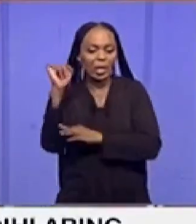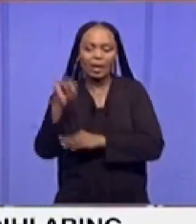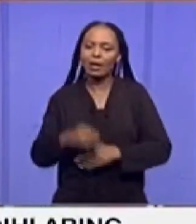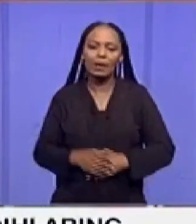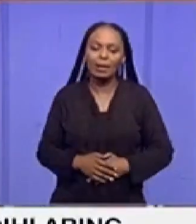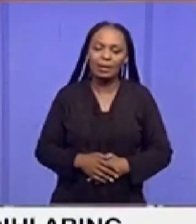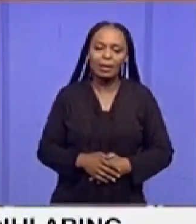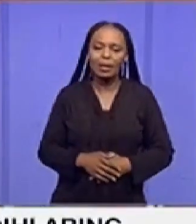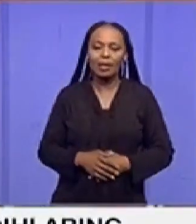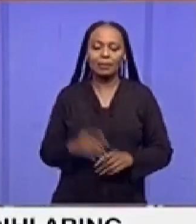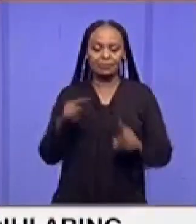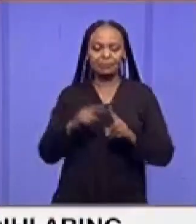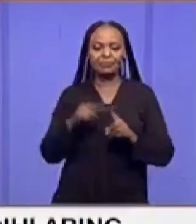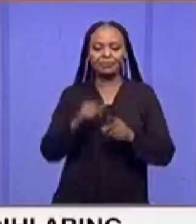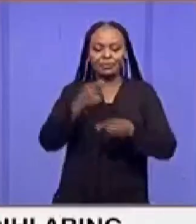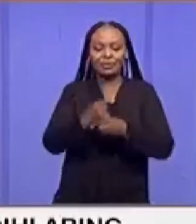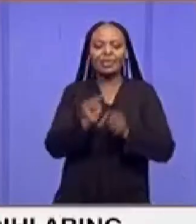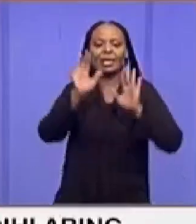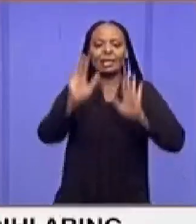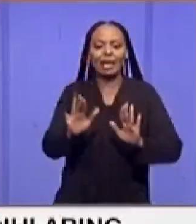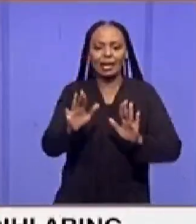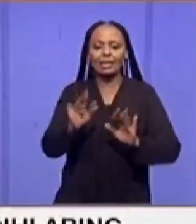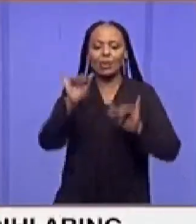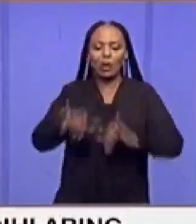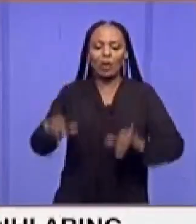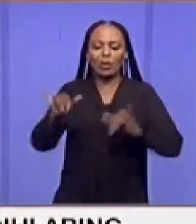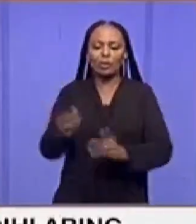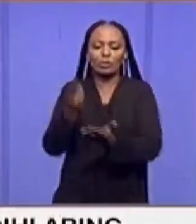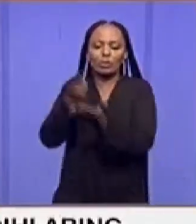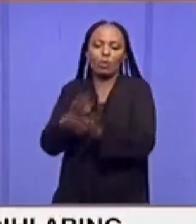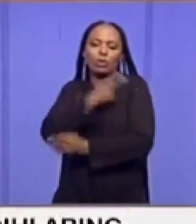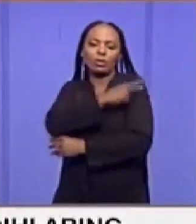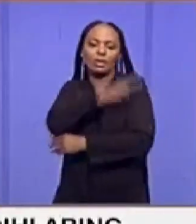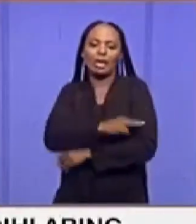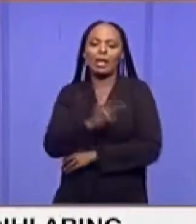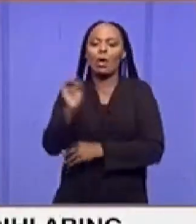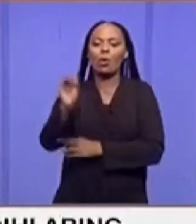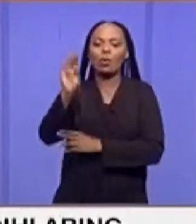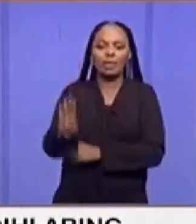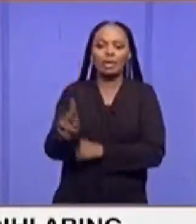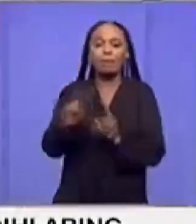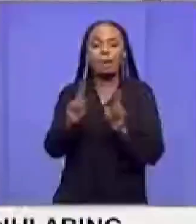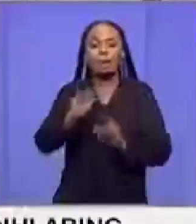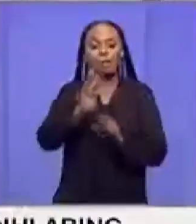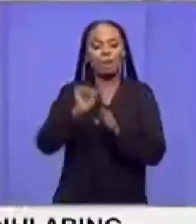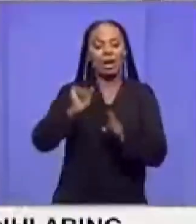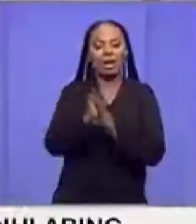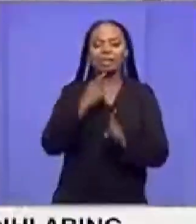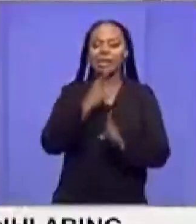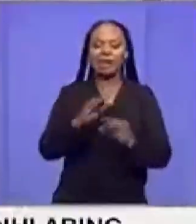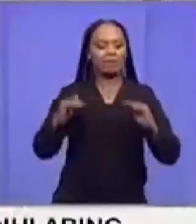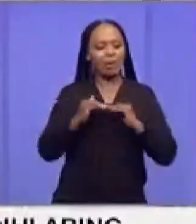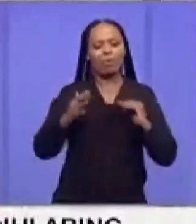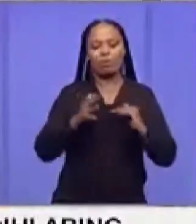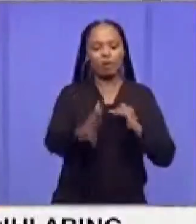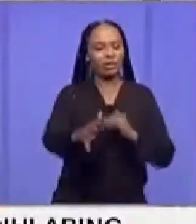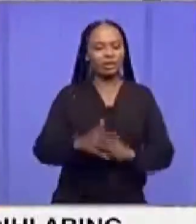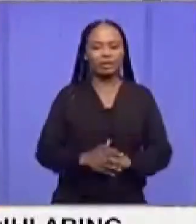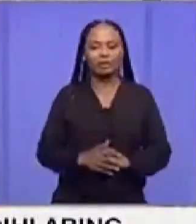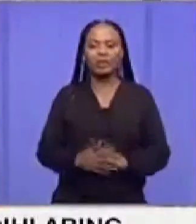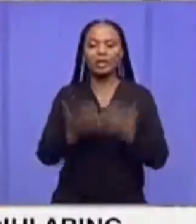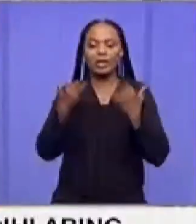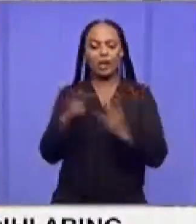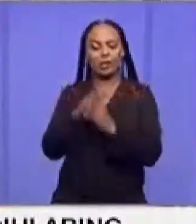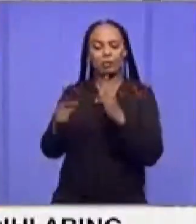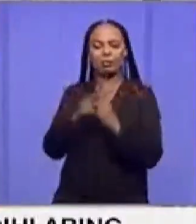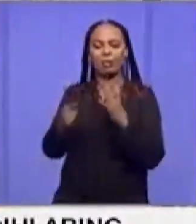go amogela ka bookelong ka Bloemfontein motswadi wa gage o nyaka go bona toka e phethagatswa. Go letetswe gore ba gononelwa